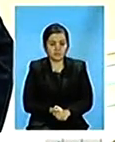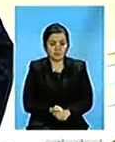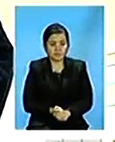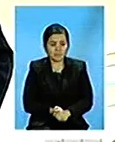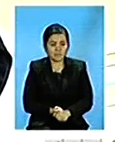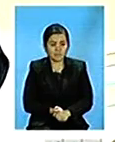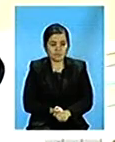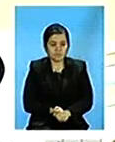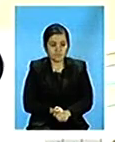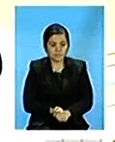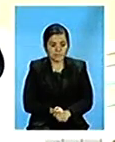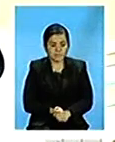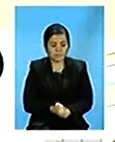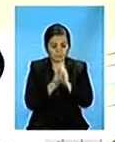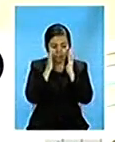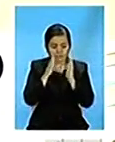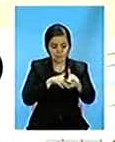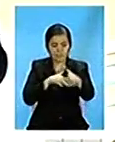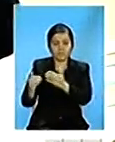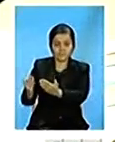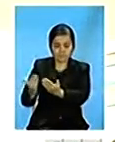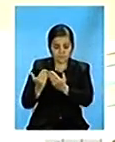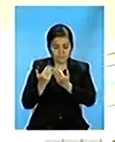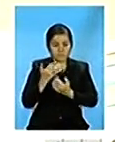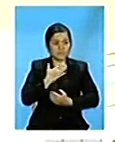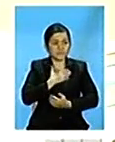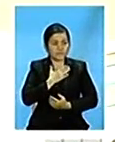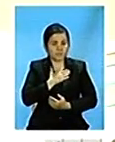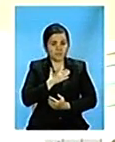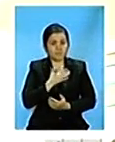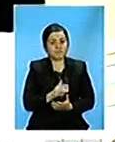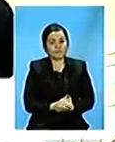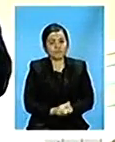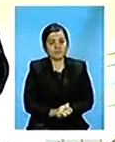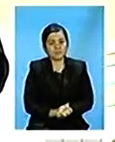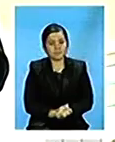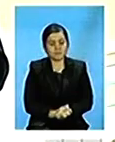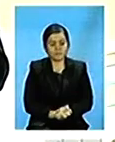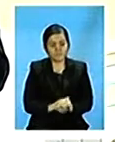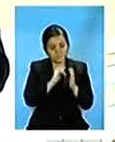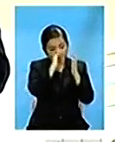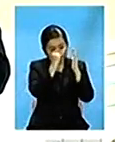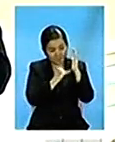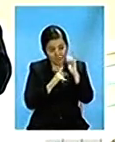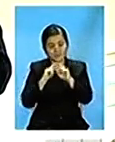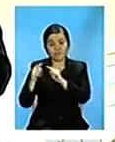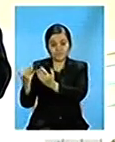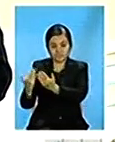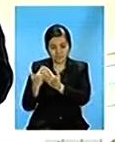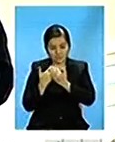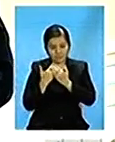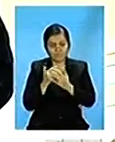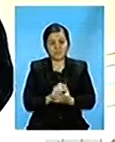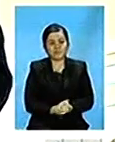ครับผมได้รับการร้องเรียนจากราษฎรจำนวนมากแล้วก็หลายจังหวัดครับว่